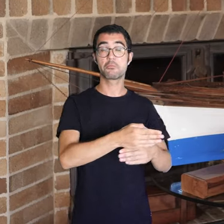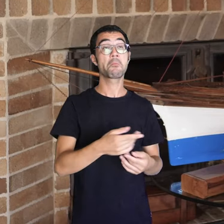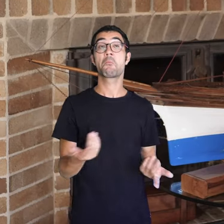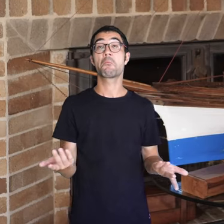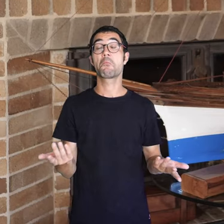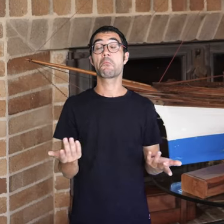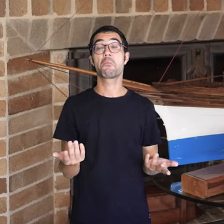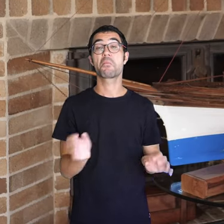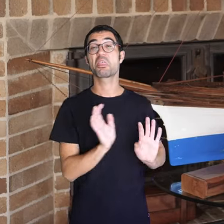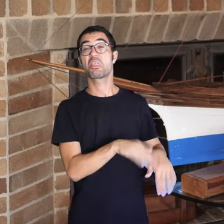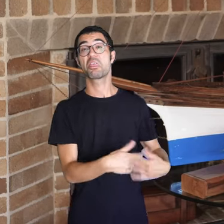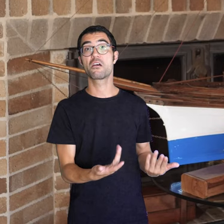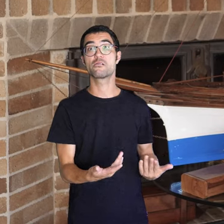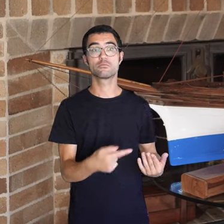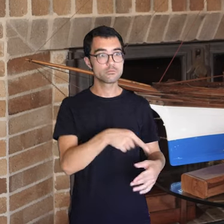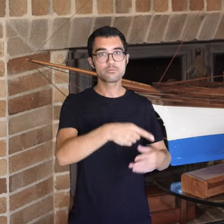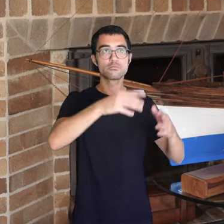sobretot dedicada a la construcció naval,